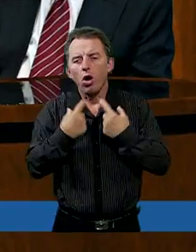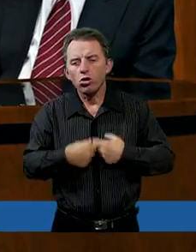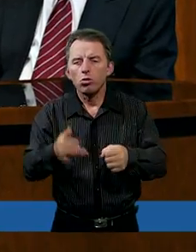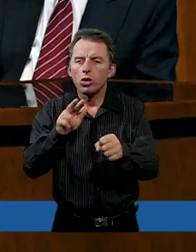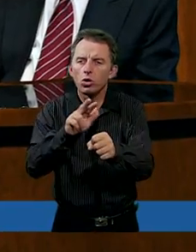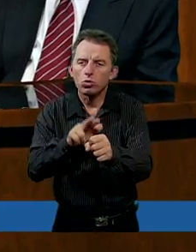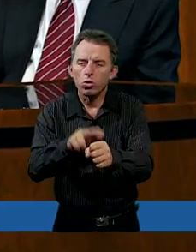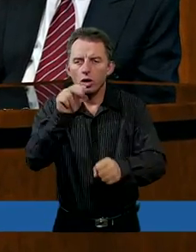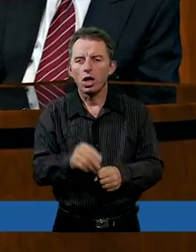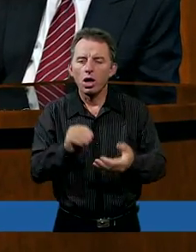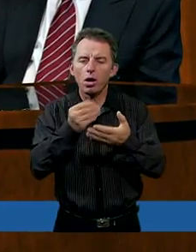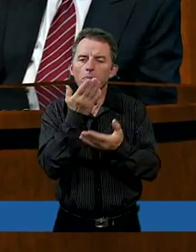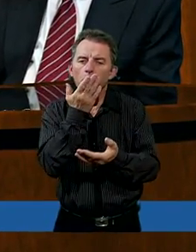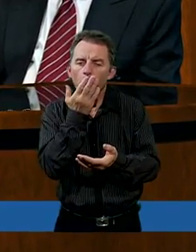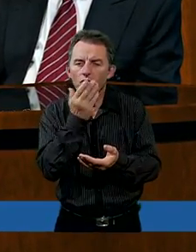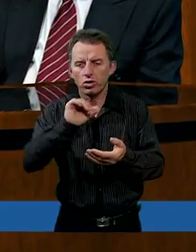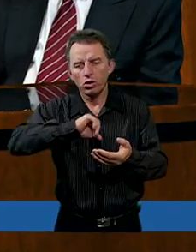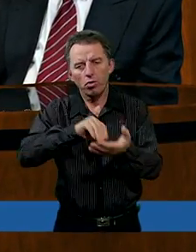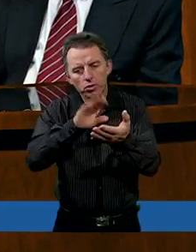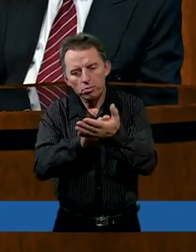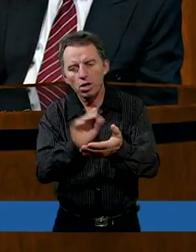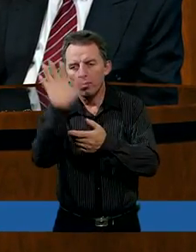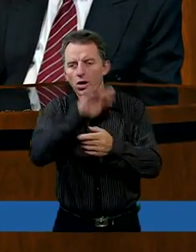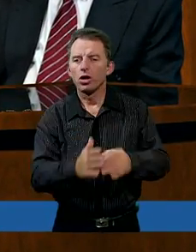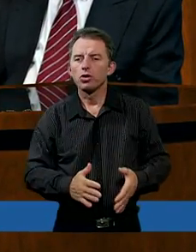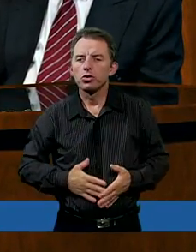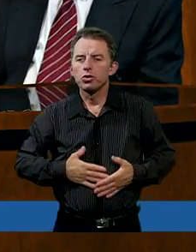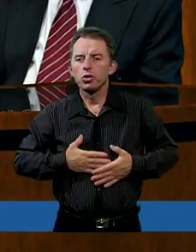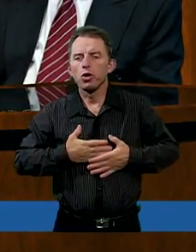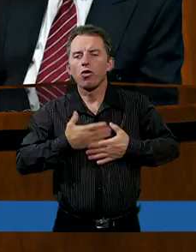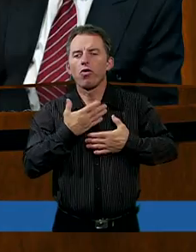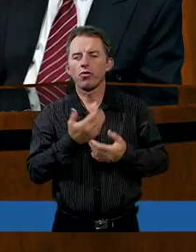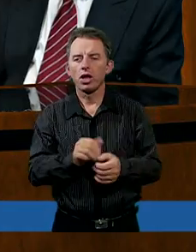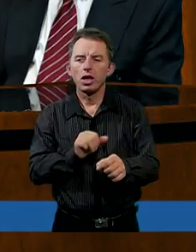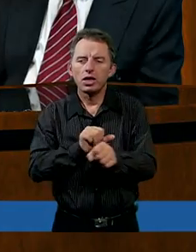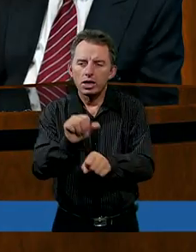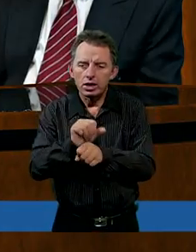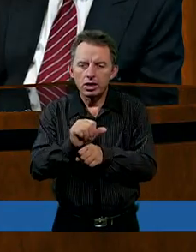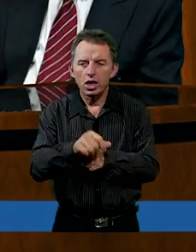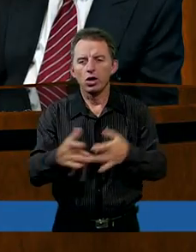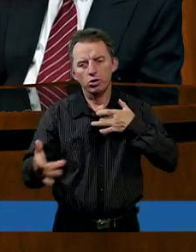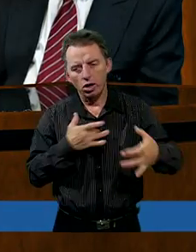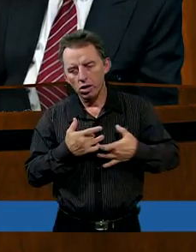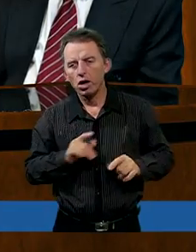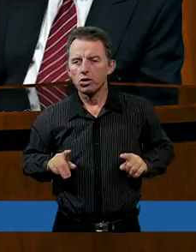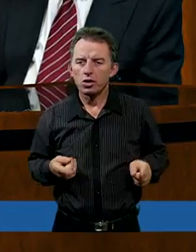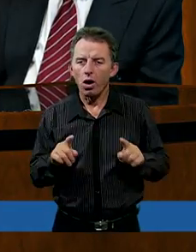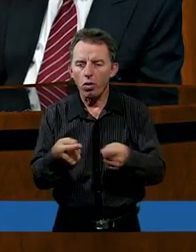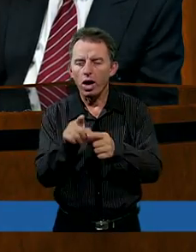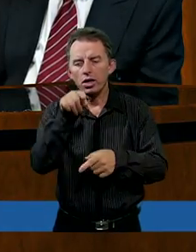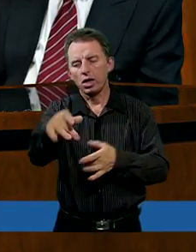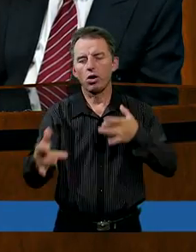która przypisuje Bogu winę za istnienie cierpienia, a wręcz jako inspiratora